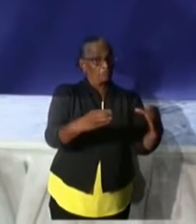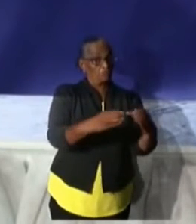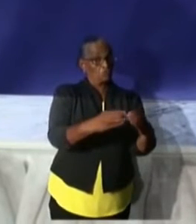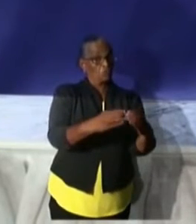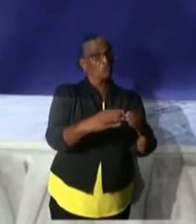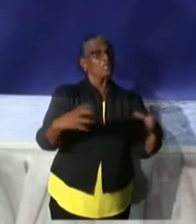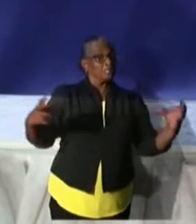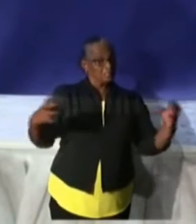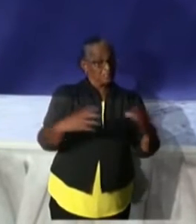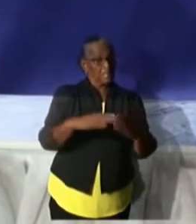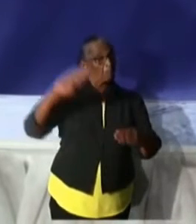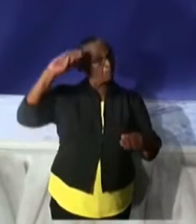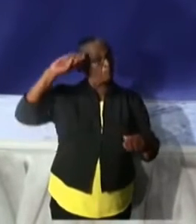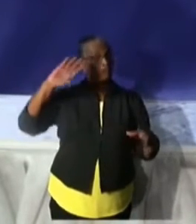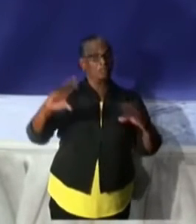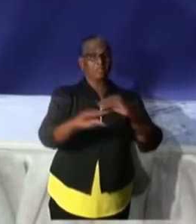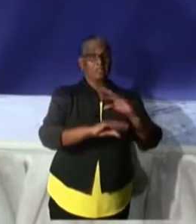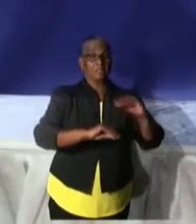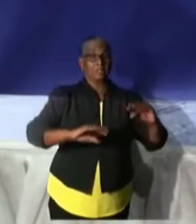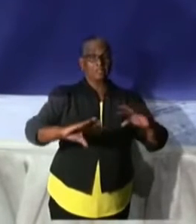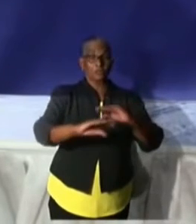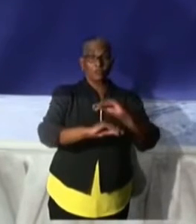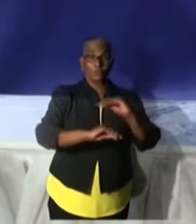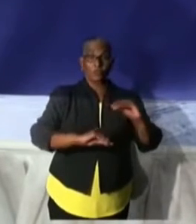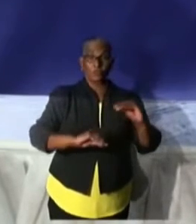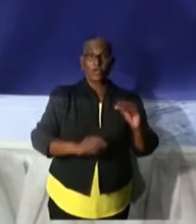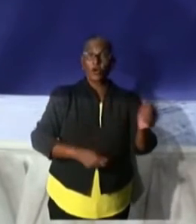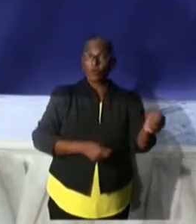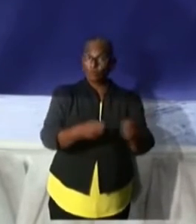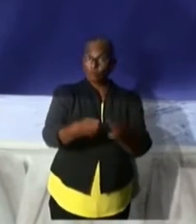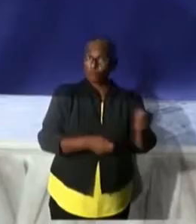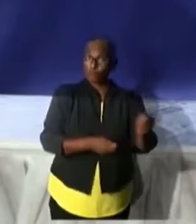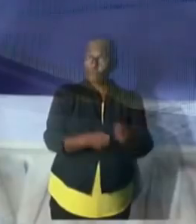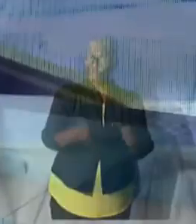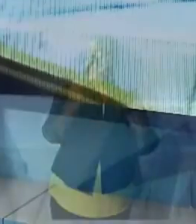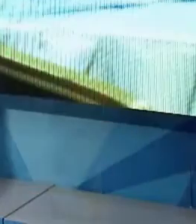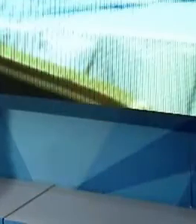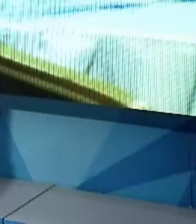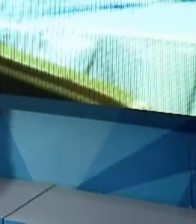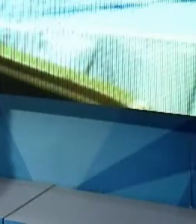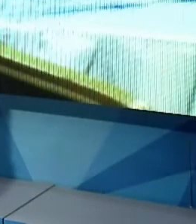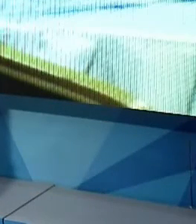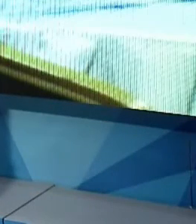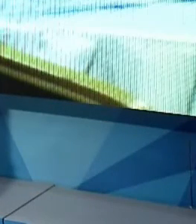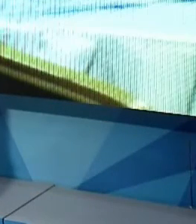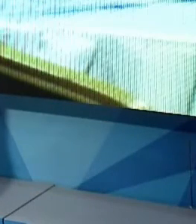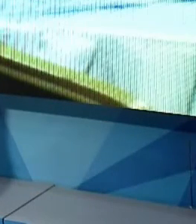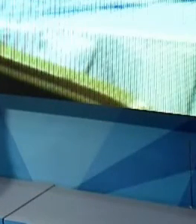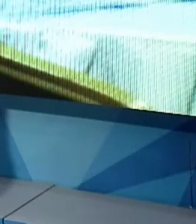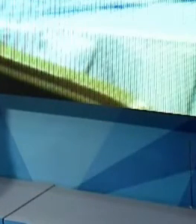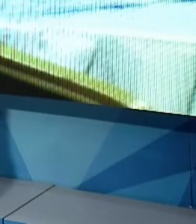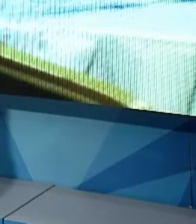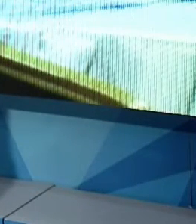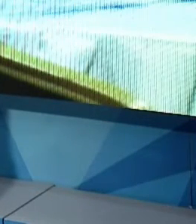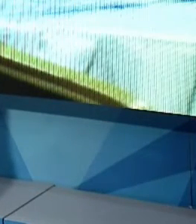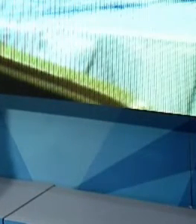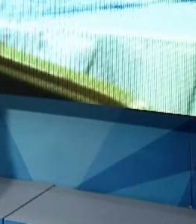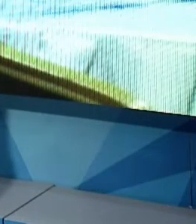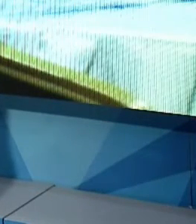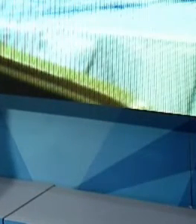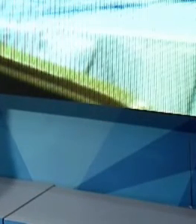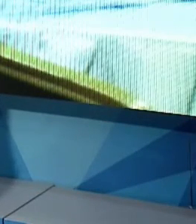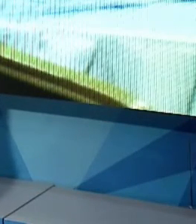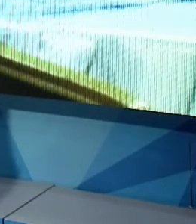zegt DC Shireen Durgabansi van Saramaka. Volgens de burgermoeder zijn er nu in Yarikaba 14 actieve